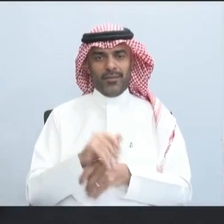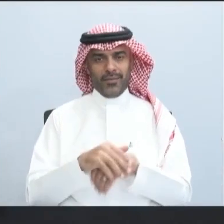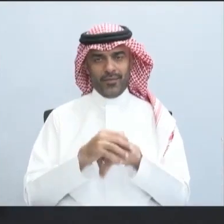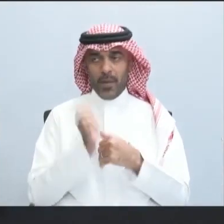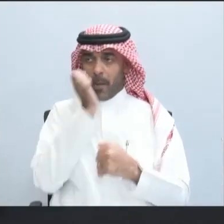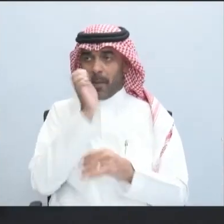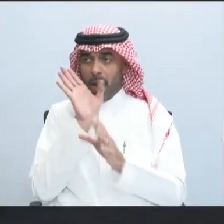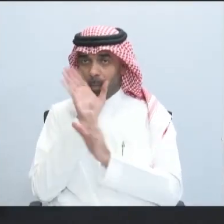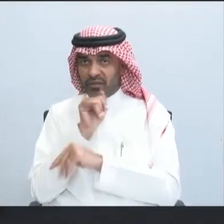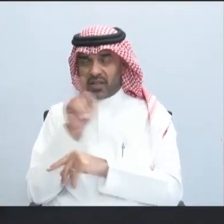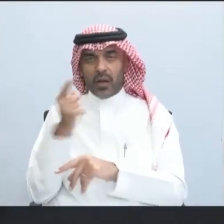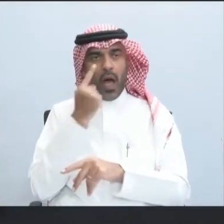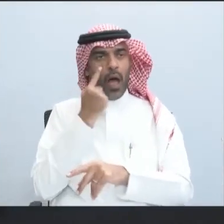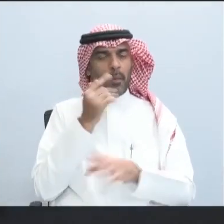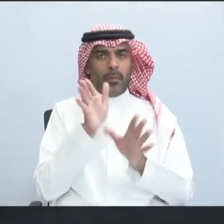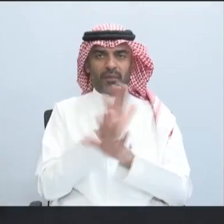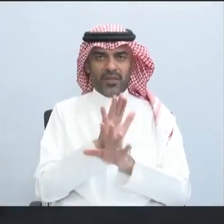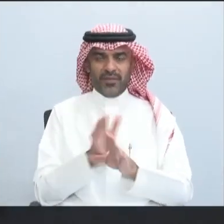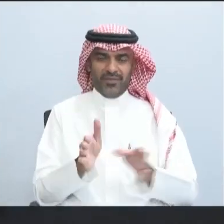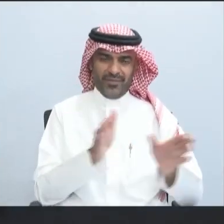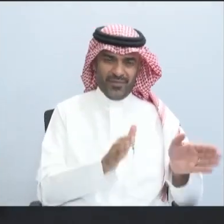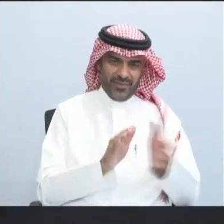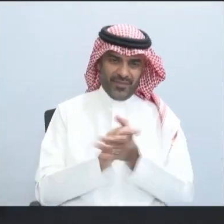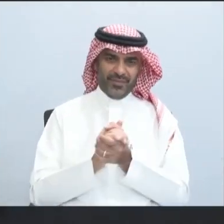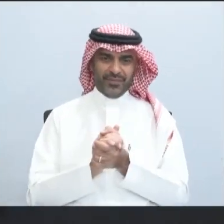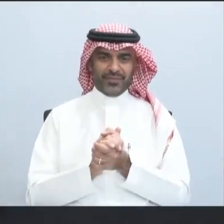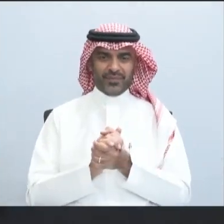في هذا الفصل ما هي الفكره الرئيسيه